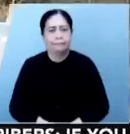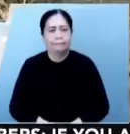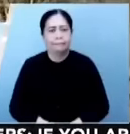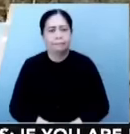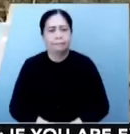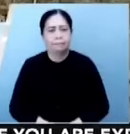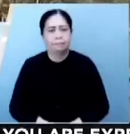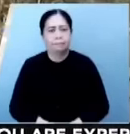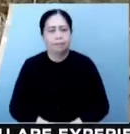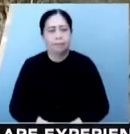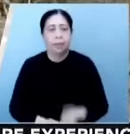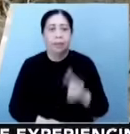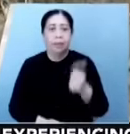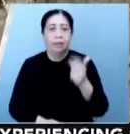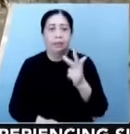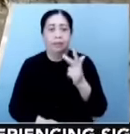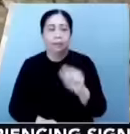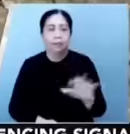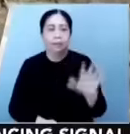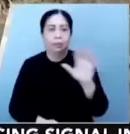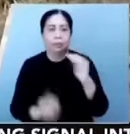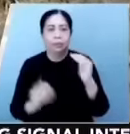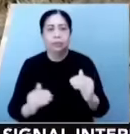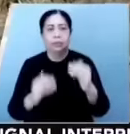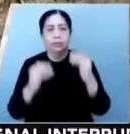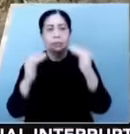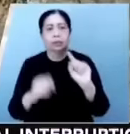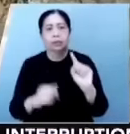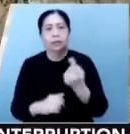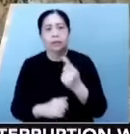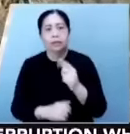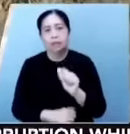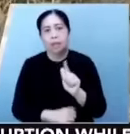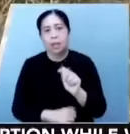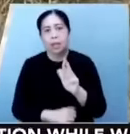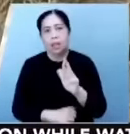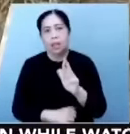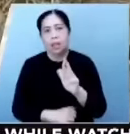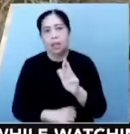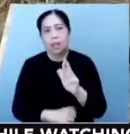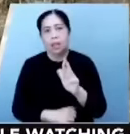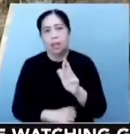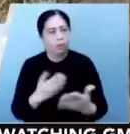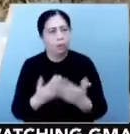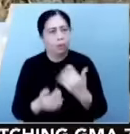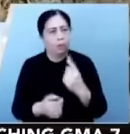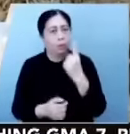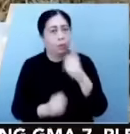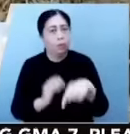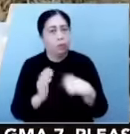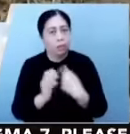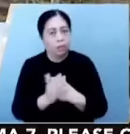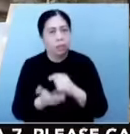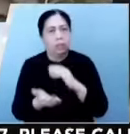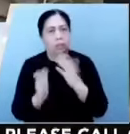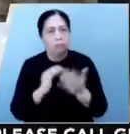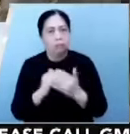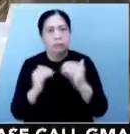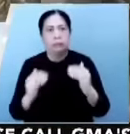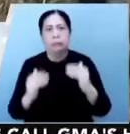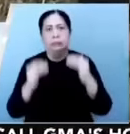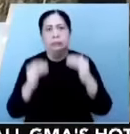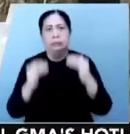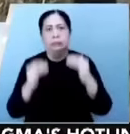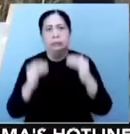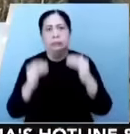Then 39 ng umaga nang itaas ang unang alarma sa sunog at makalipas lamang ang halos isang oras, naging Task Force Alpha na ito.